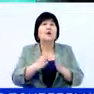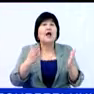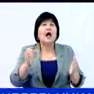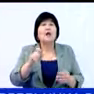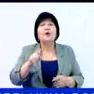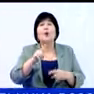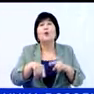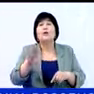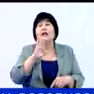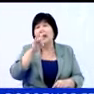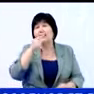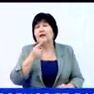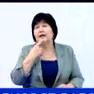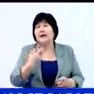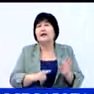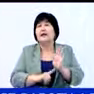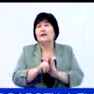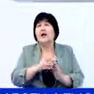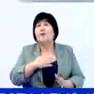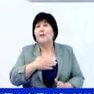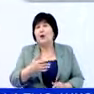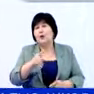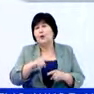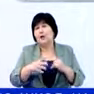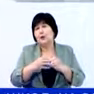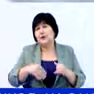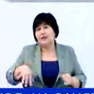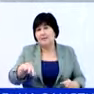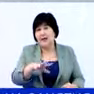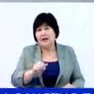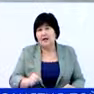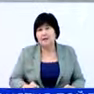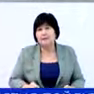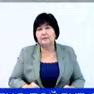на казахском языке стал поклоном родной земле.